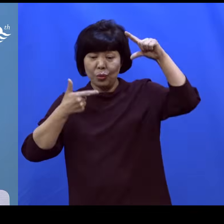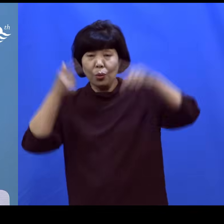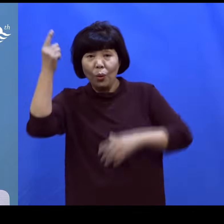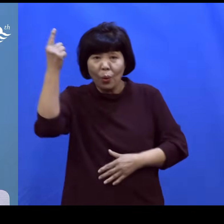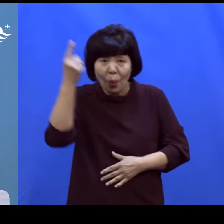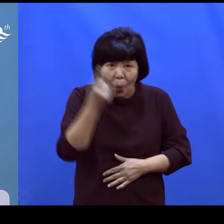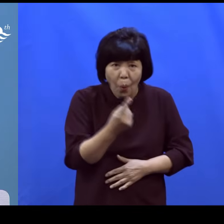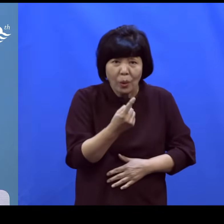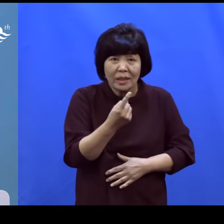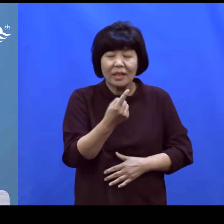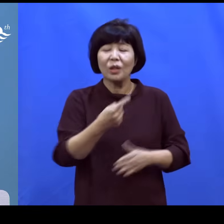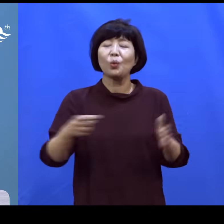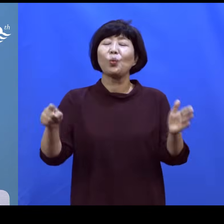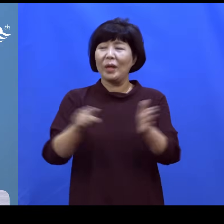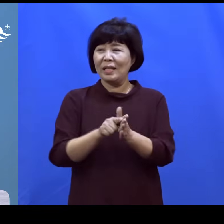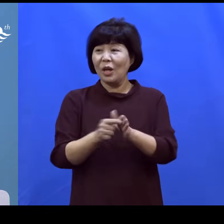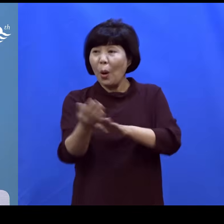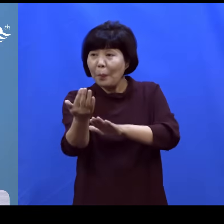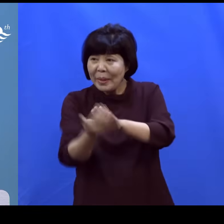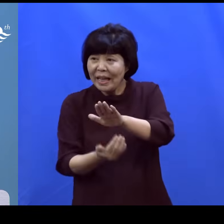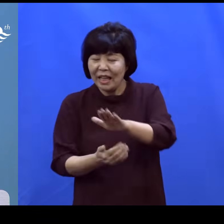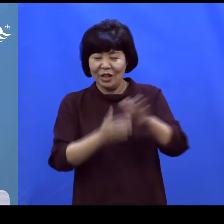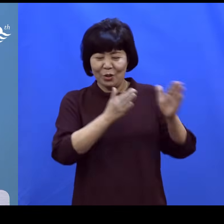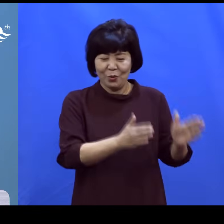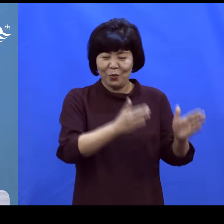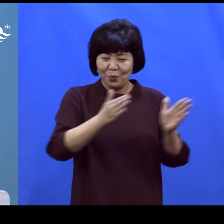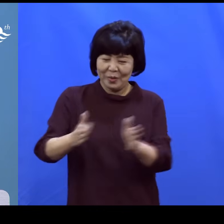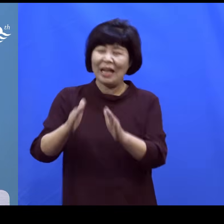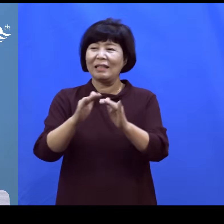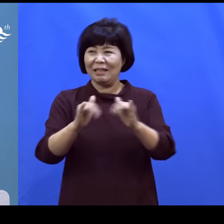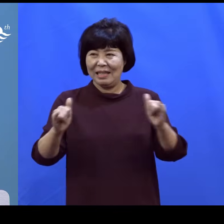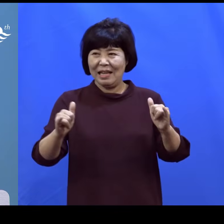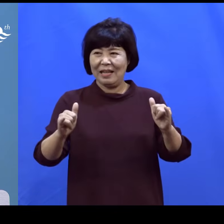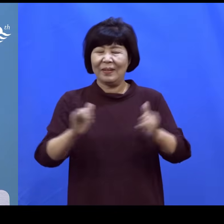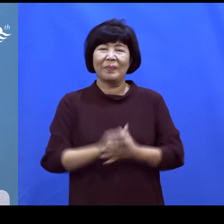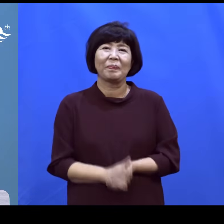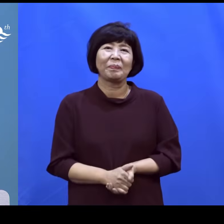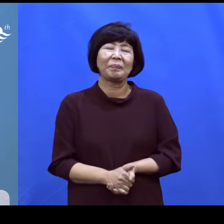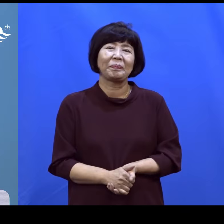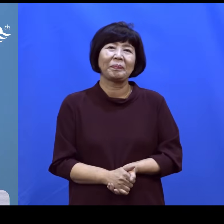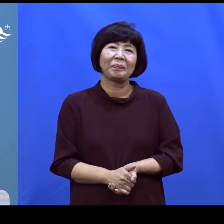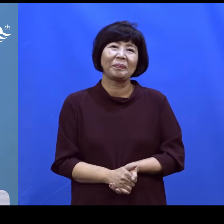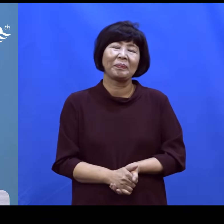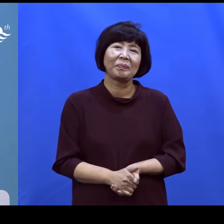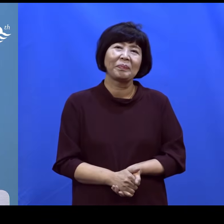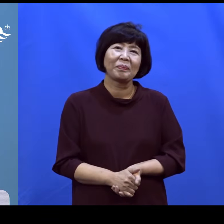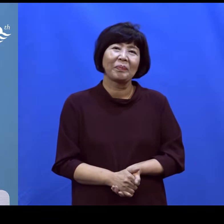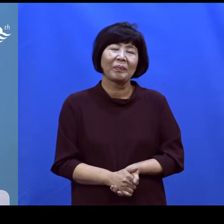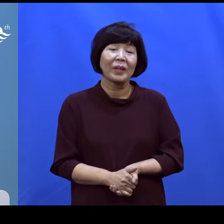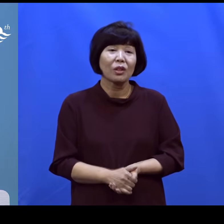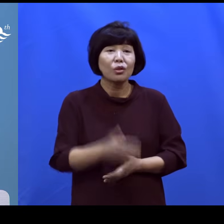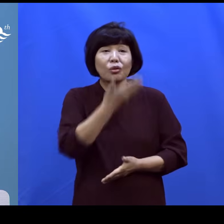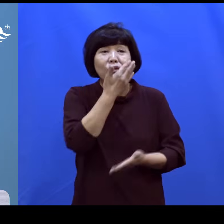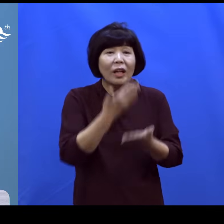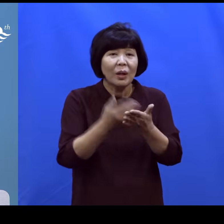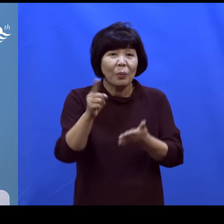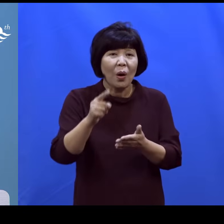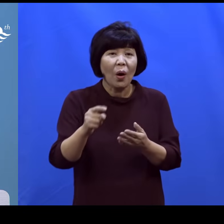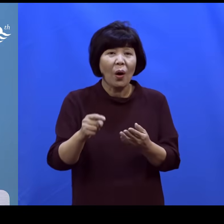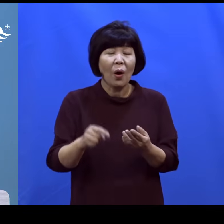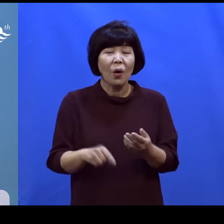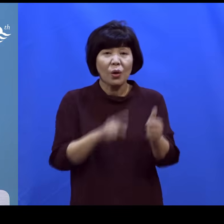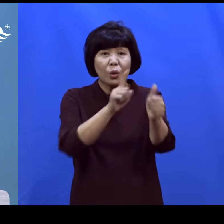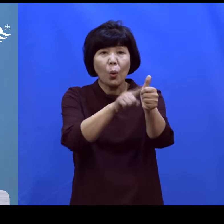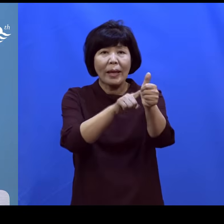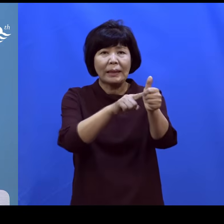하는 정지 작업을 위해 내가 역할을 맡고 있다. 이렇게 얘기하는 것입니다. 자, 여러분, 여기에서 매우 중요한 것은 요한은 자신의